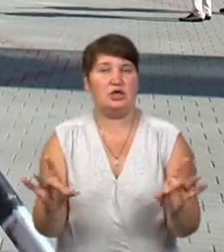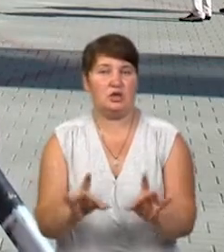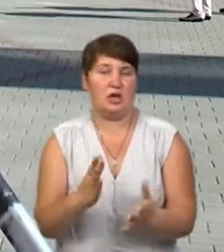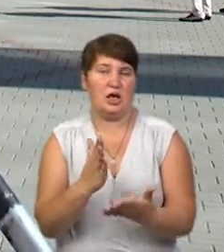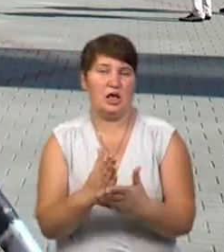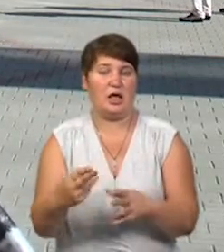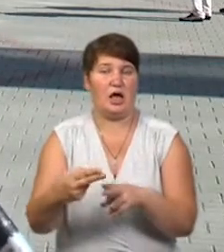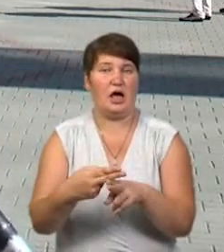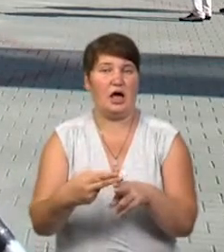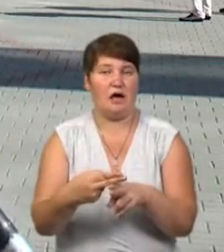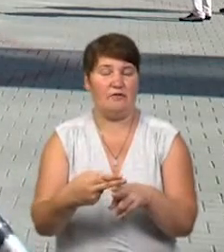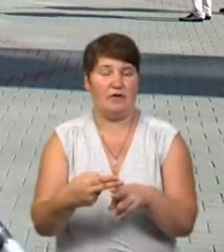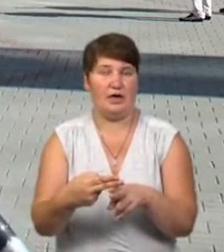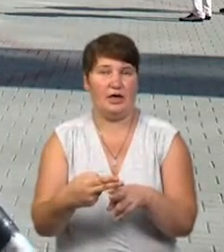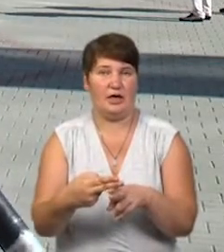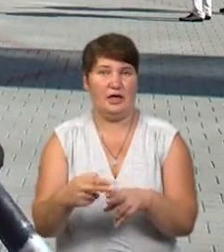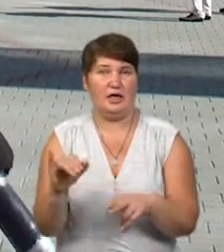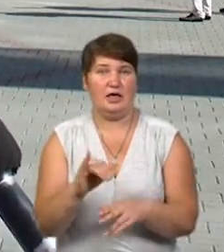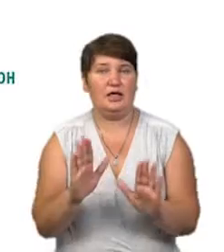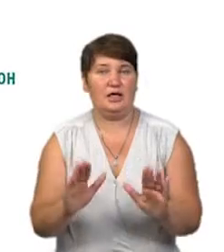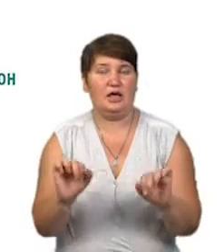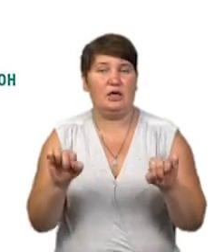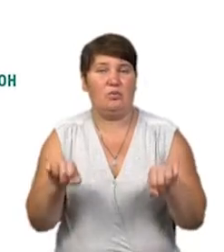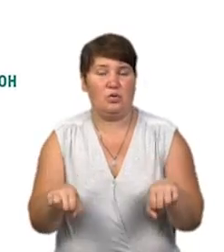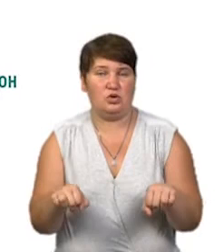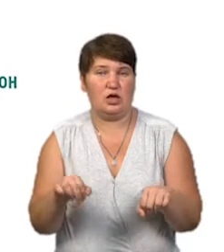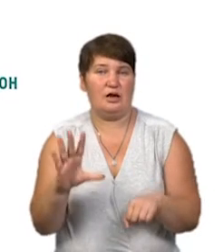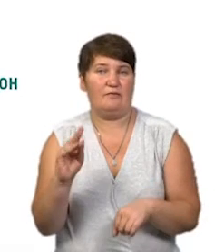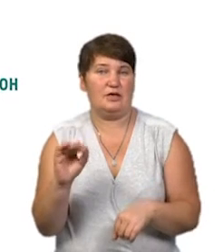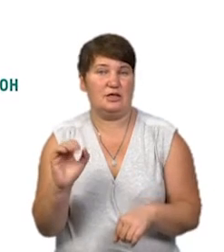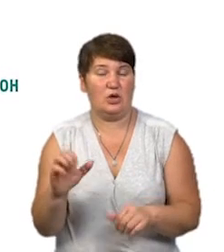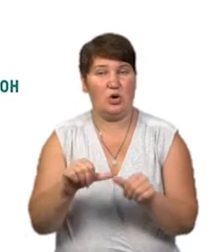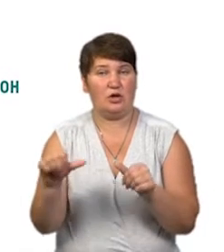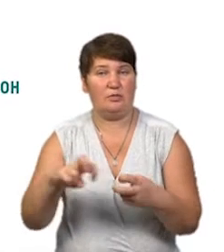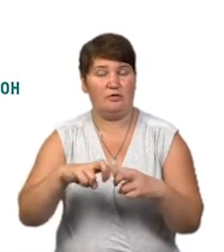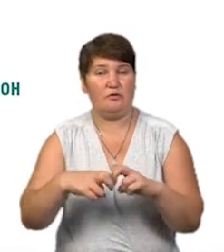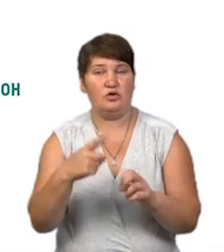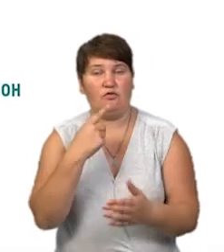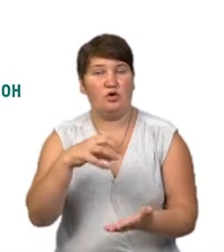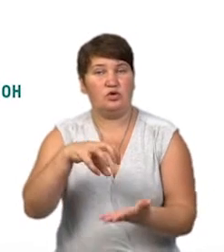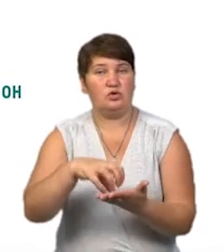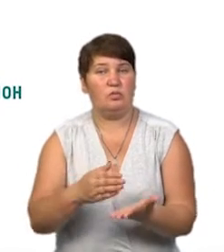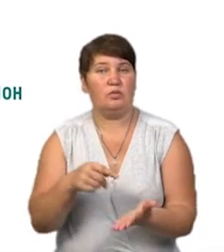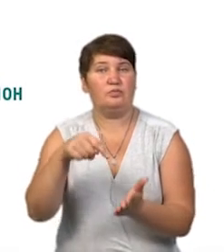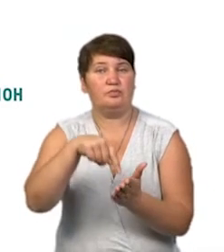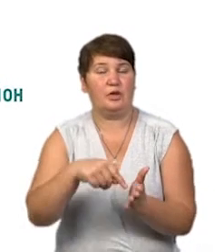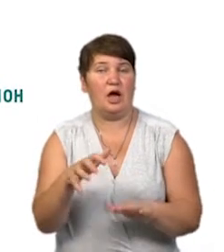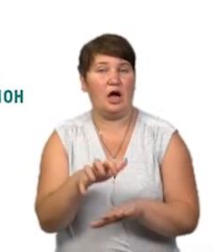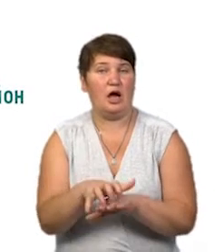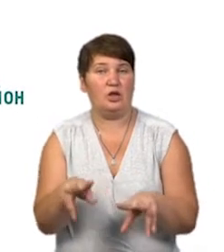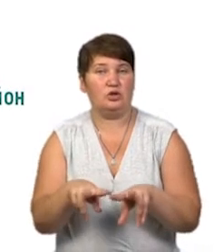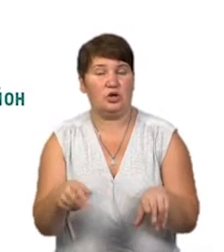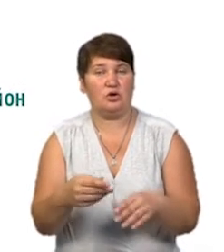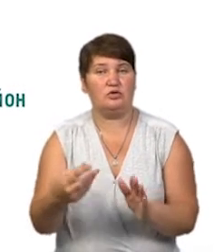кафе, тільки можна на виніс. Окрім Івано-Франківська, у червоній зоні опинився Калуш. Також у цій